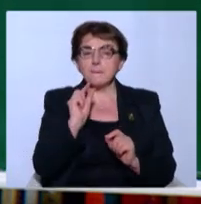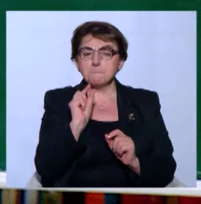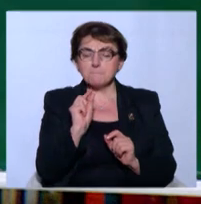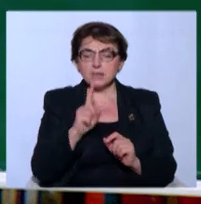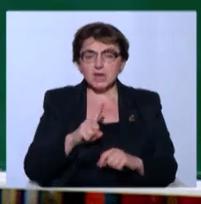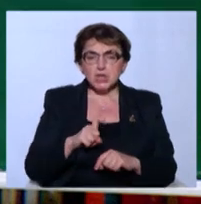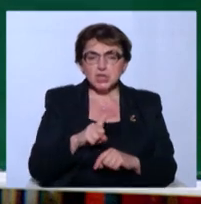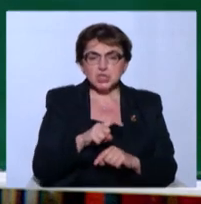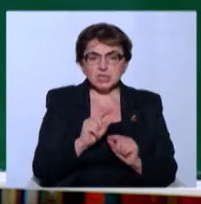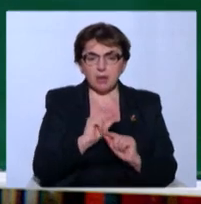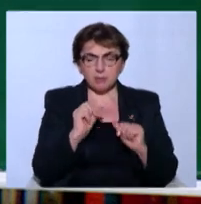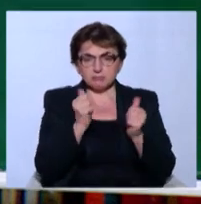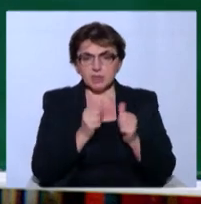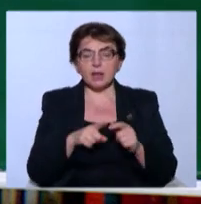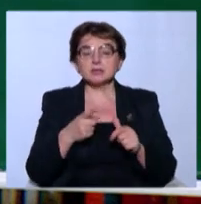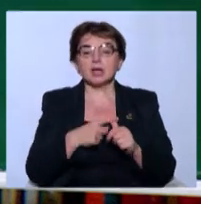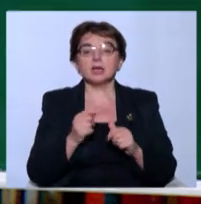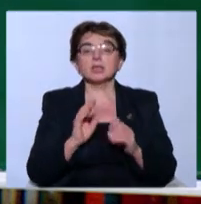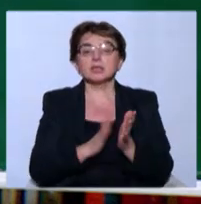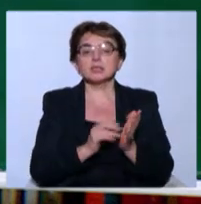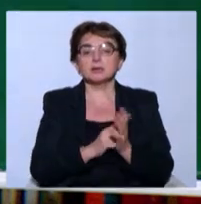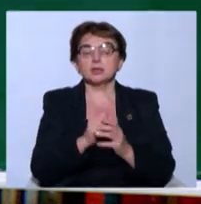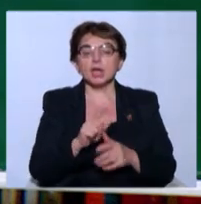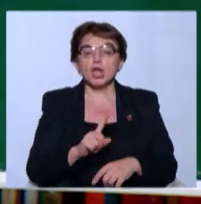ჭიისებური გამონაზარდი, რომელსაც ჭია ნაწლავი ეწოდება.